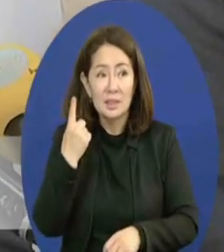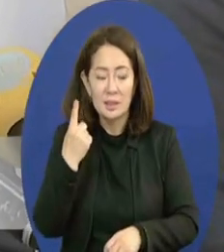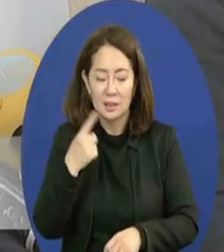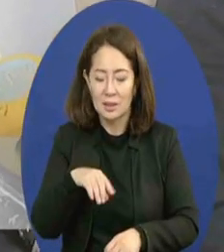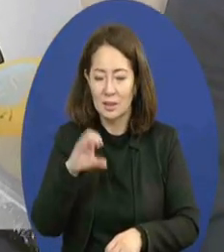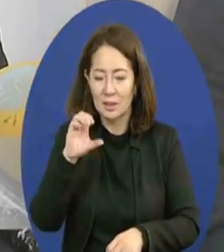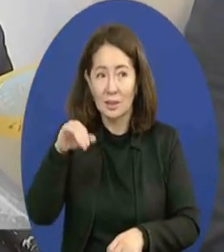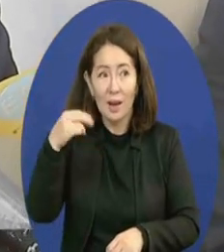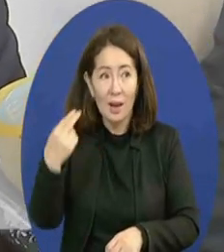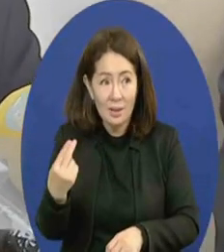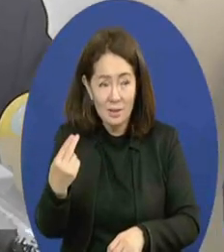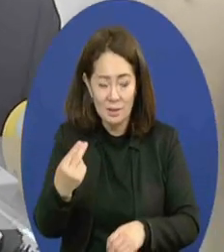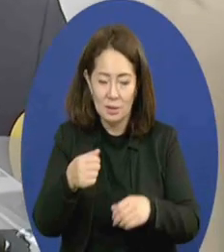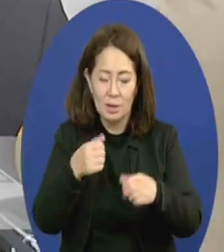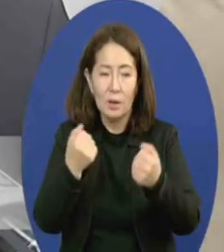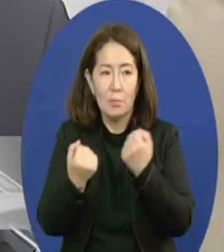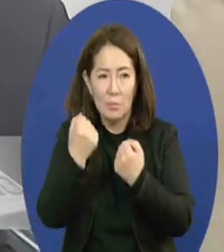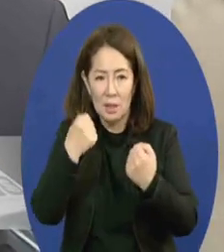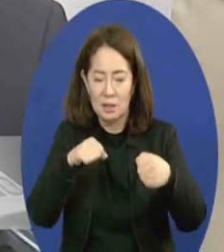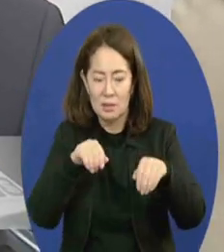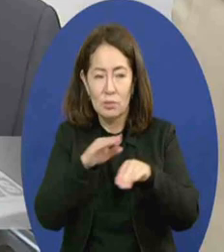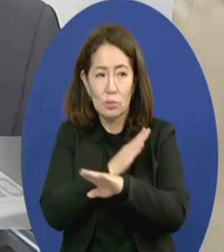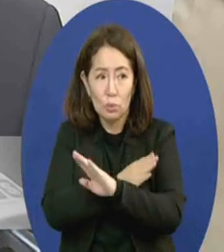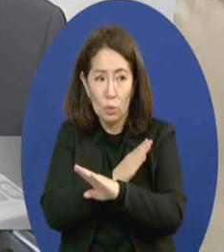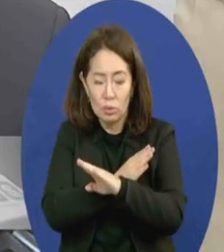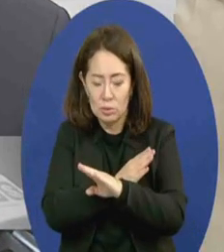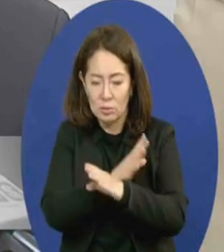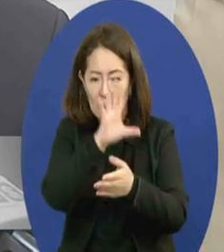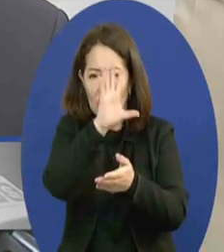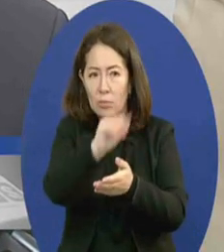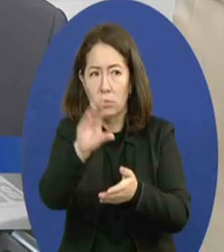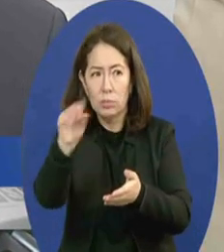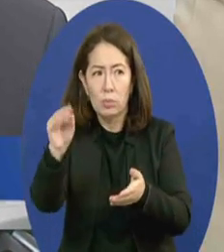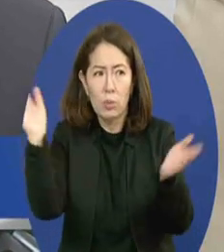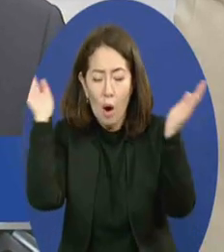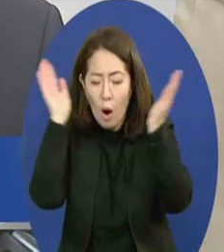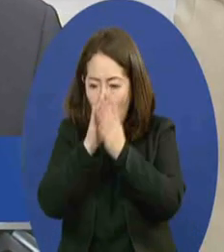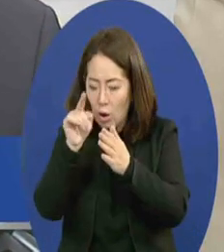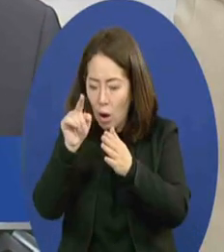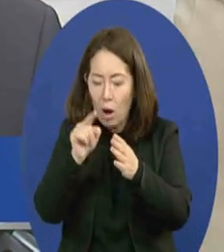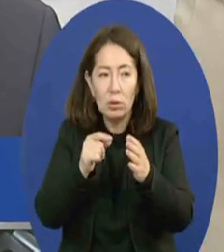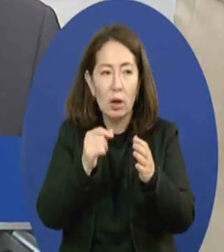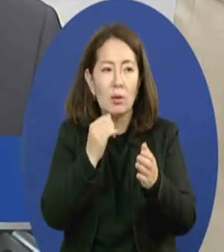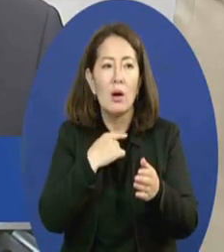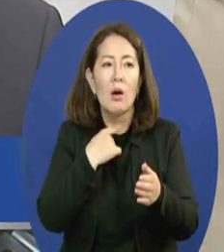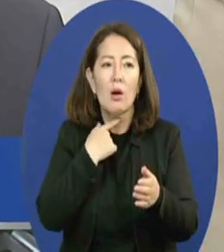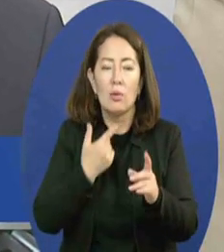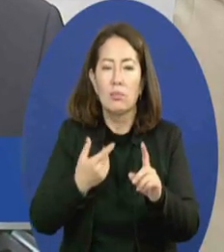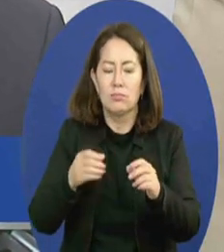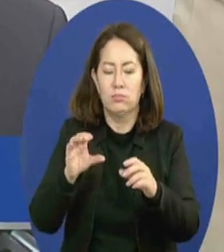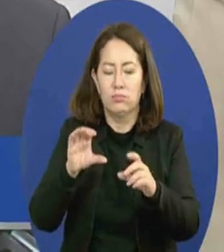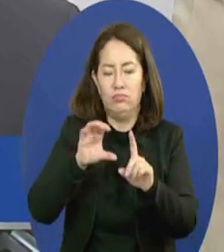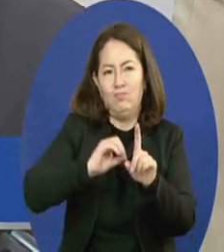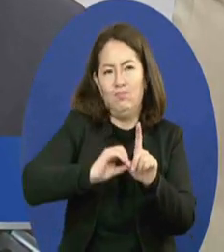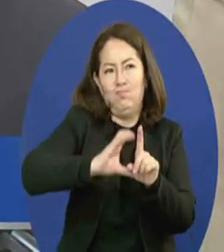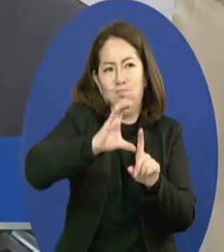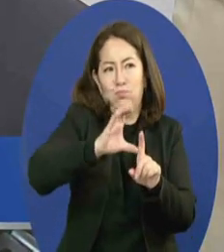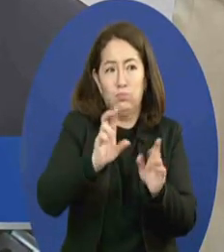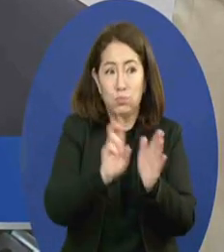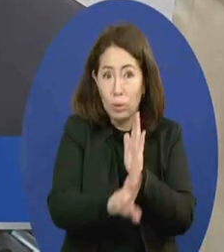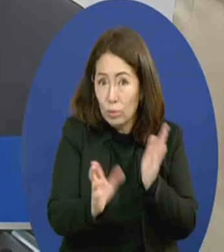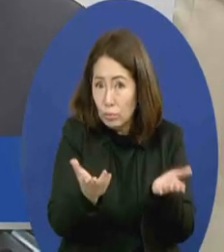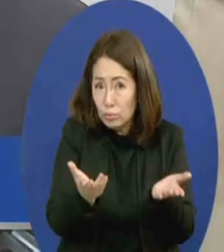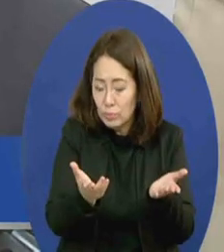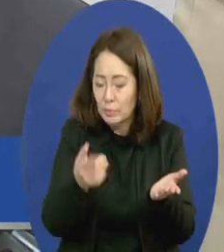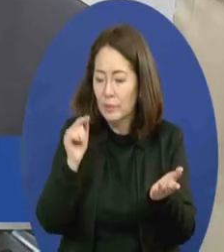станцын бараа дууслаа гэхэд бүгдийг нь оройтон ч юм уу очиад үүрэх боломжтой байдаггүй. Замын бүгдэл ямар байгаа вэ лээ те. А тэгэхээр тухайн